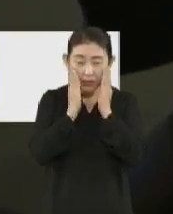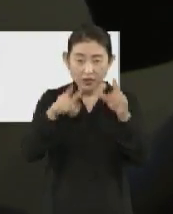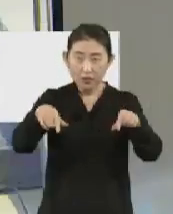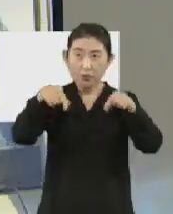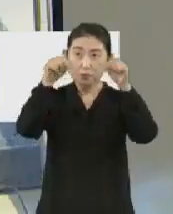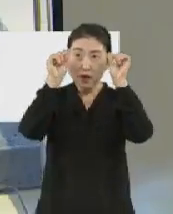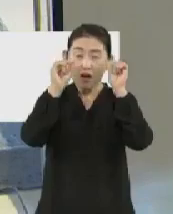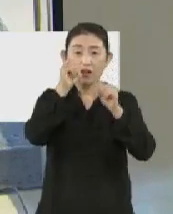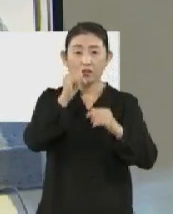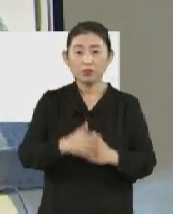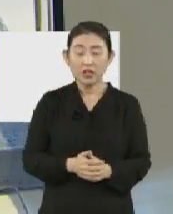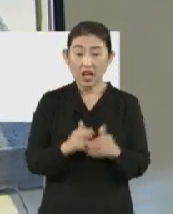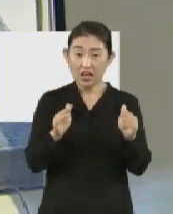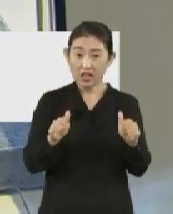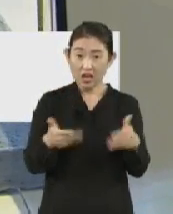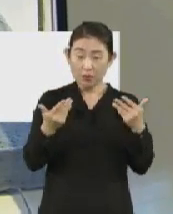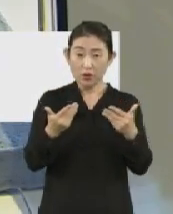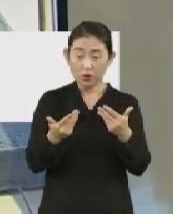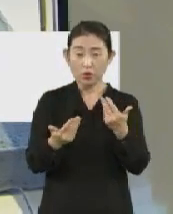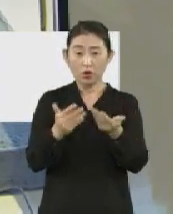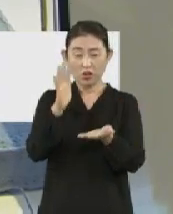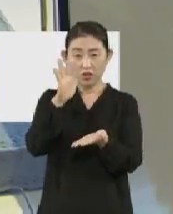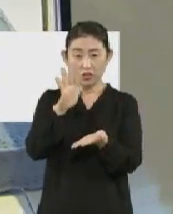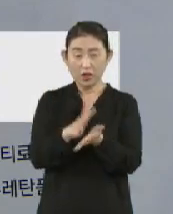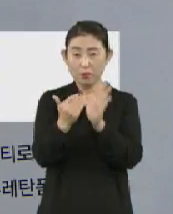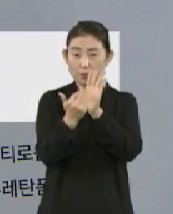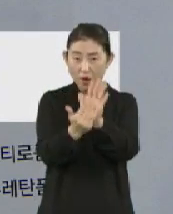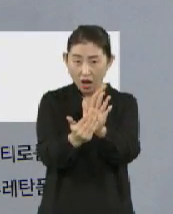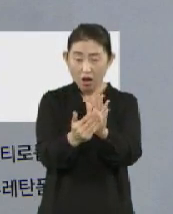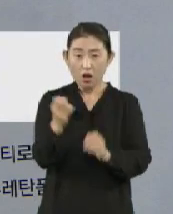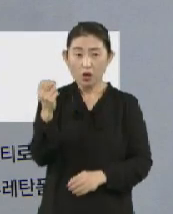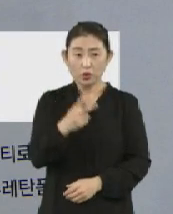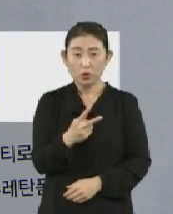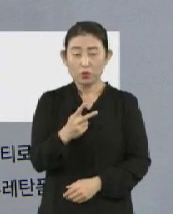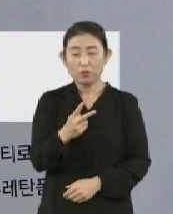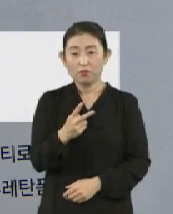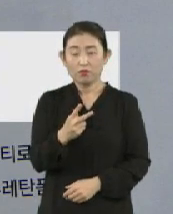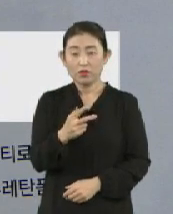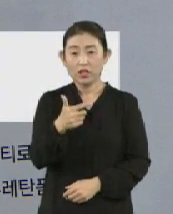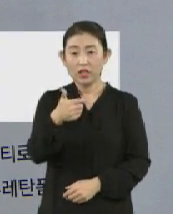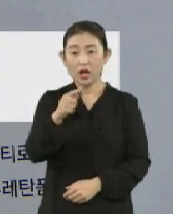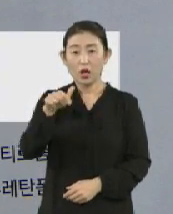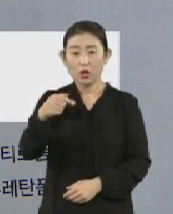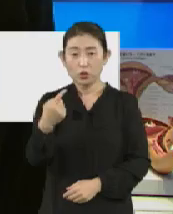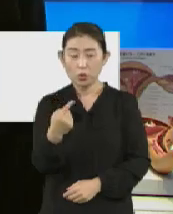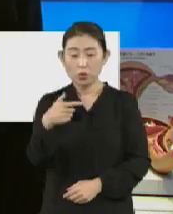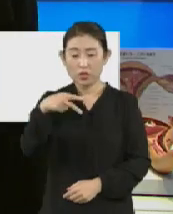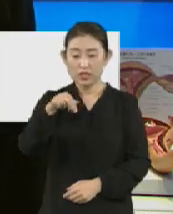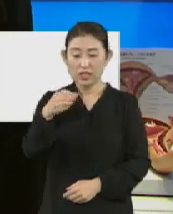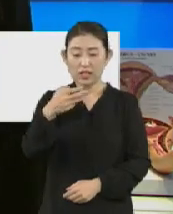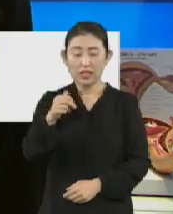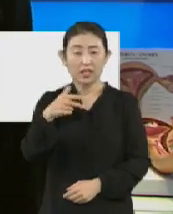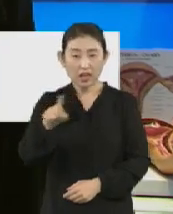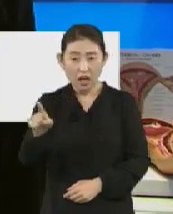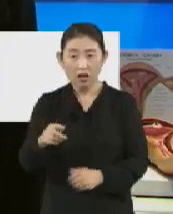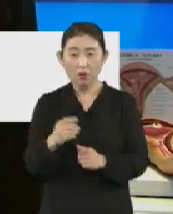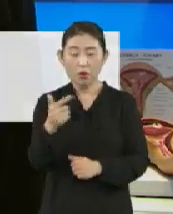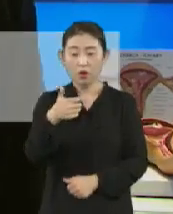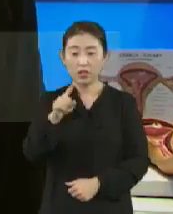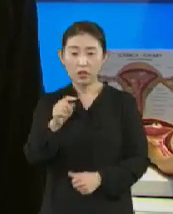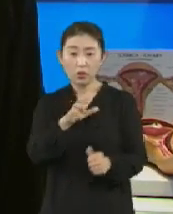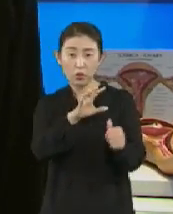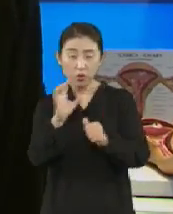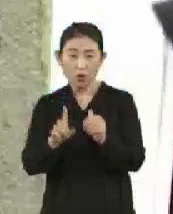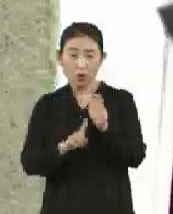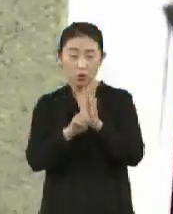있습니다. 가벼운 데다 단열성이 높고 차음 기능까지 갖춘 나노 실리카. 나노 입자를 활용해 1000도와 영하